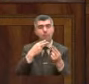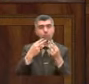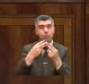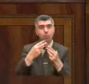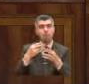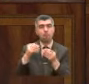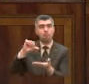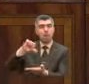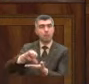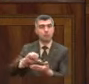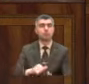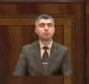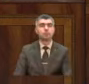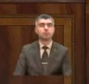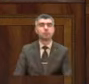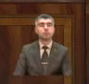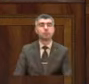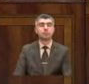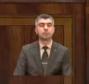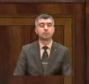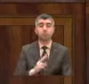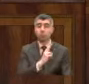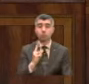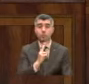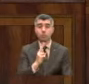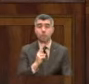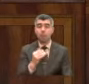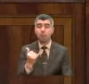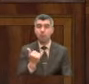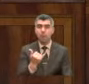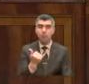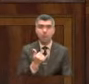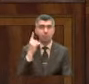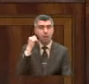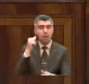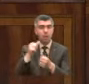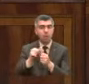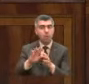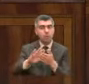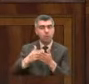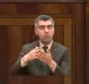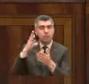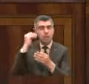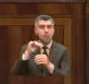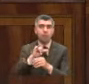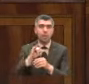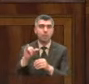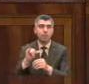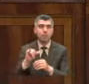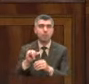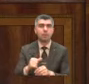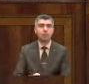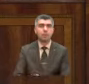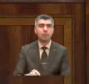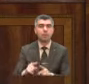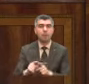بمراكش. هما حدثان بارزان في داخلنا الجماعية كمغاربة، لكنهم غائبان للأسف في